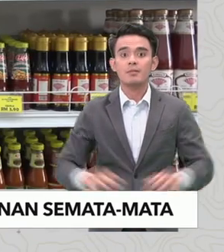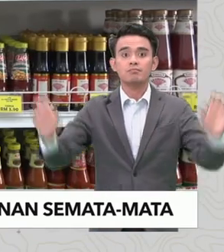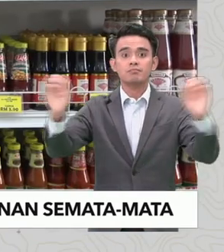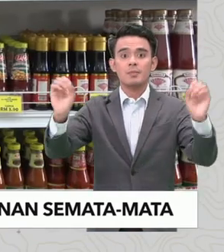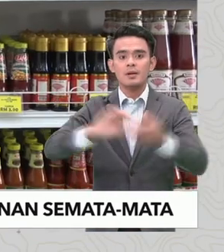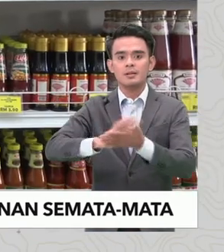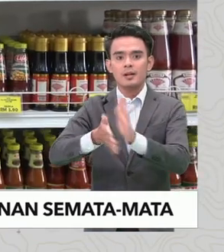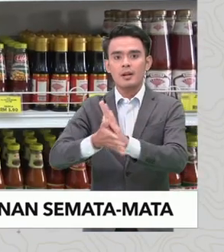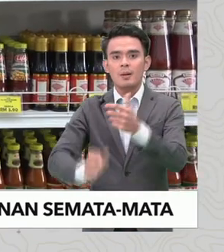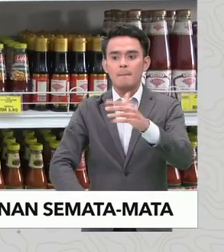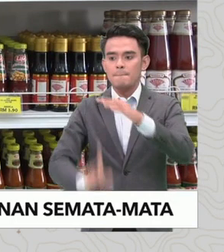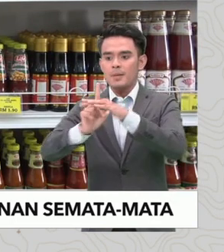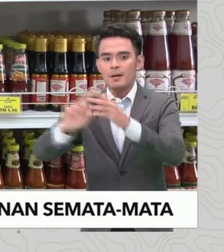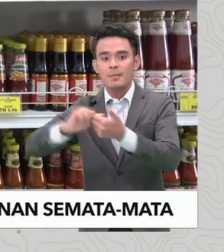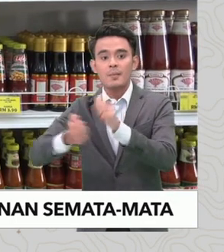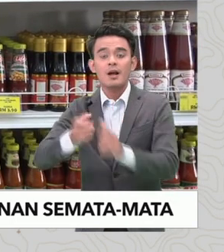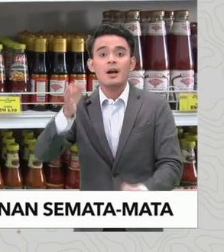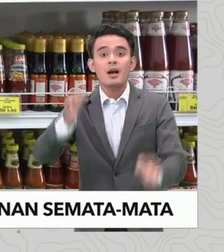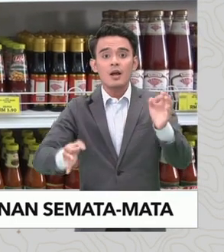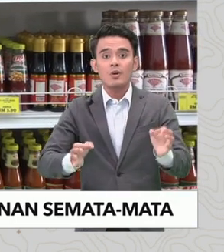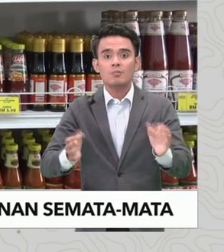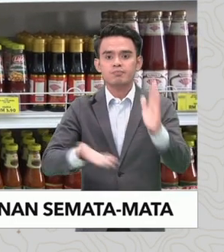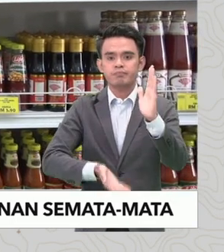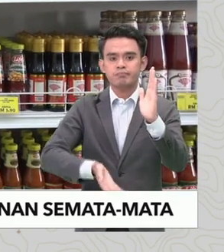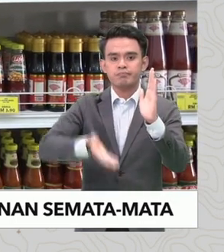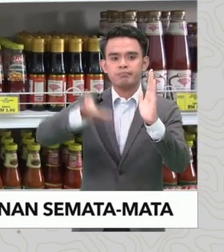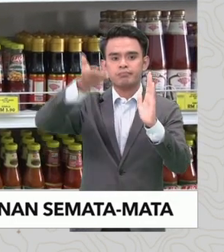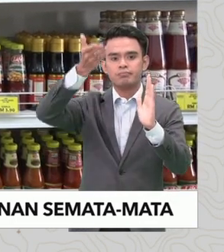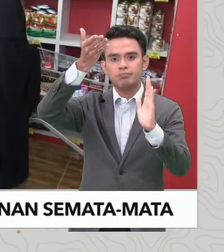menjadi masalah jika peningkatan